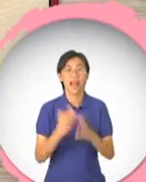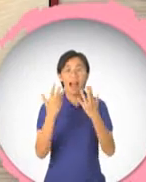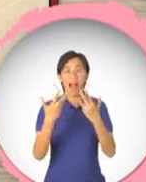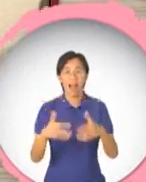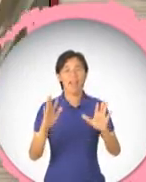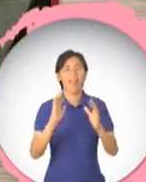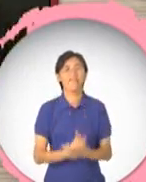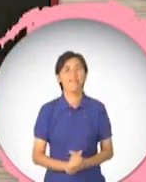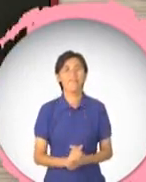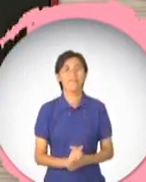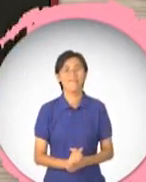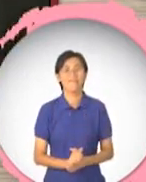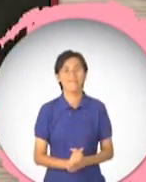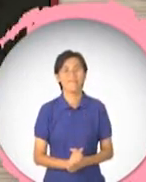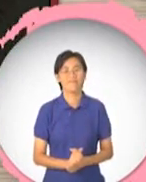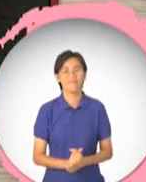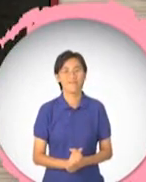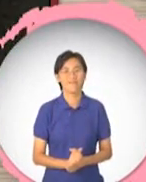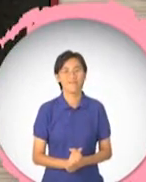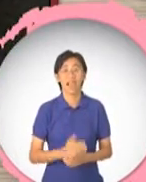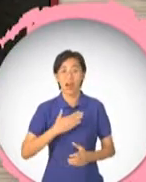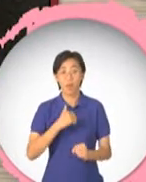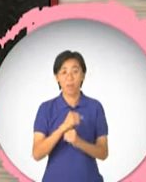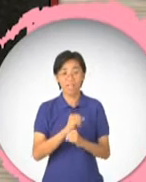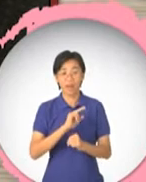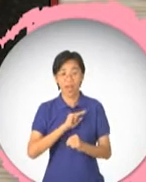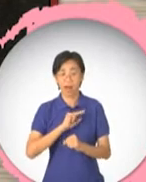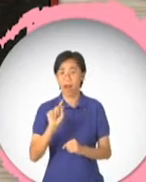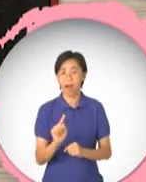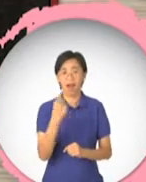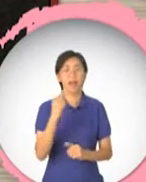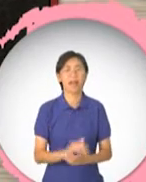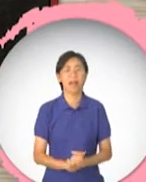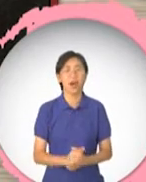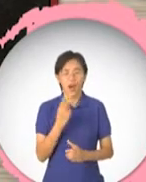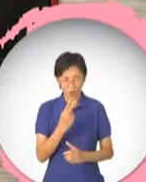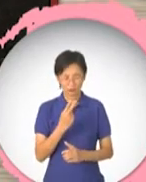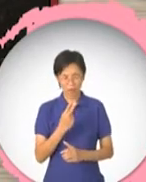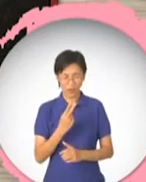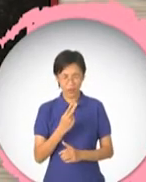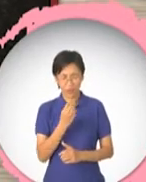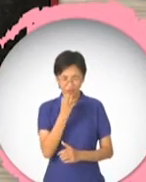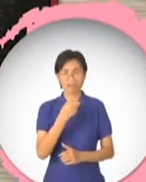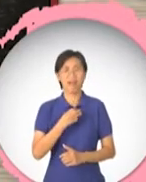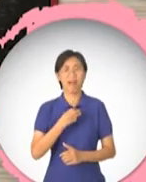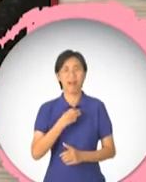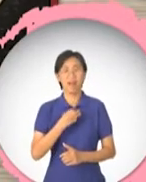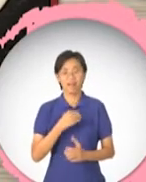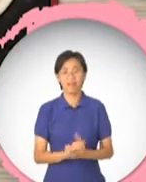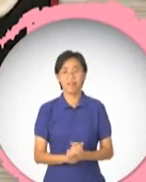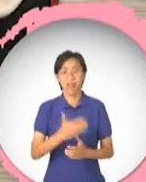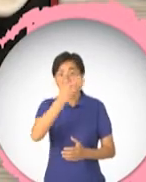แล้วครับโดนัทไส้กรอกนะครับฝีมือของผมเองนี่ทำครั้งแรกนะครับน่ากินมากเลยครับทุกท่านนะครับอย่าลืม